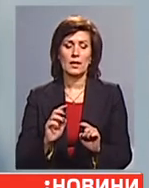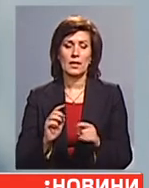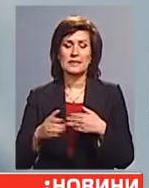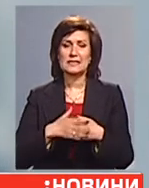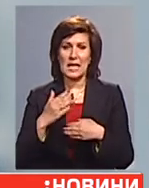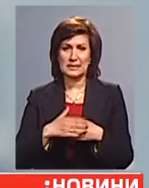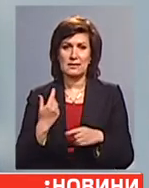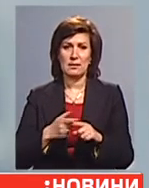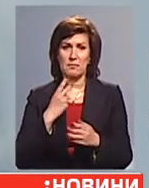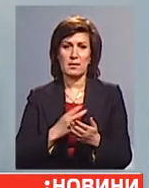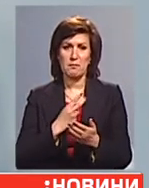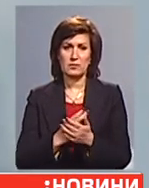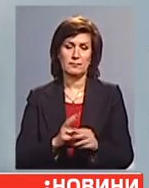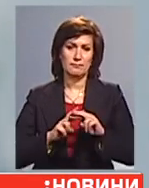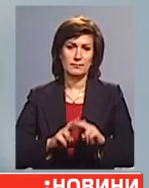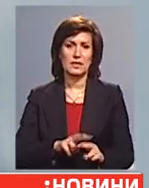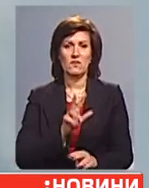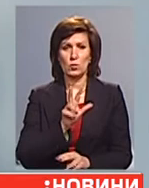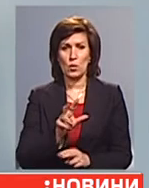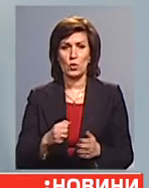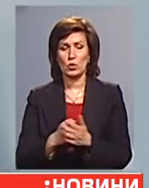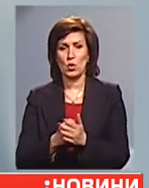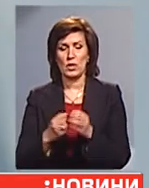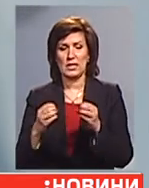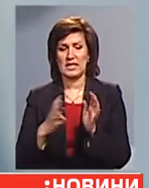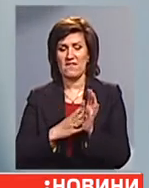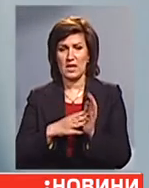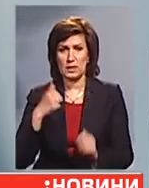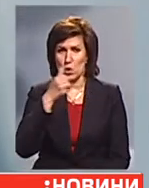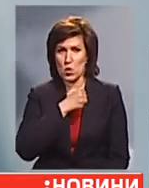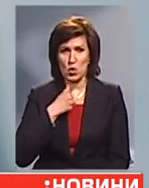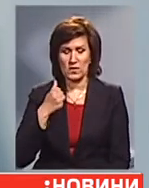статті передбачає позбавлення волі на строк від 3 до 10 років. Ми